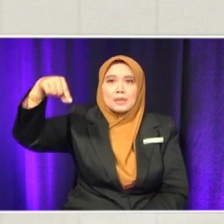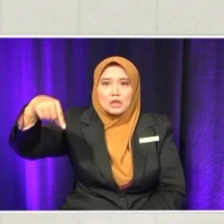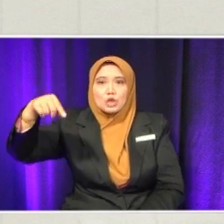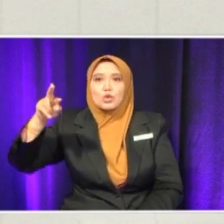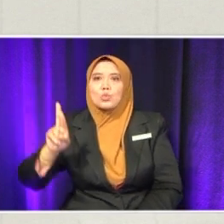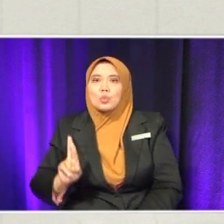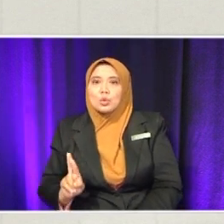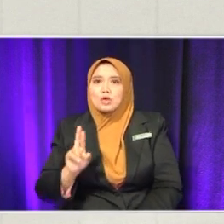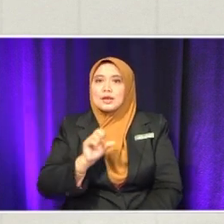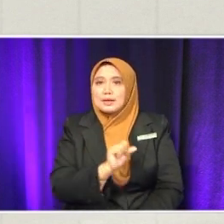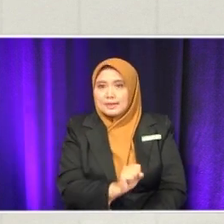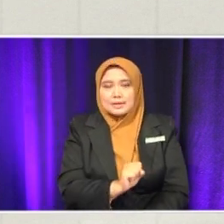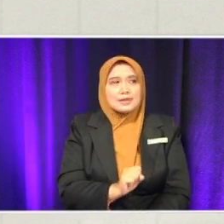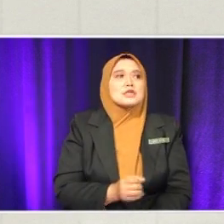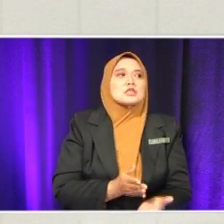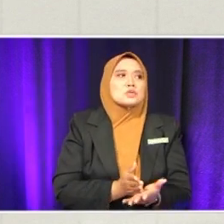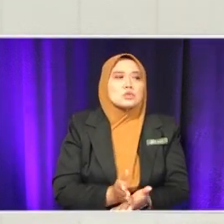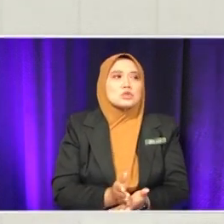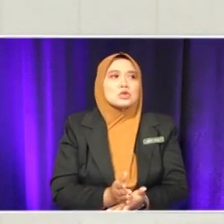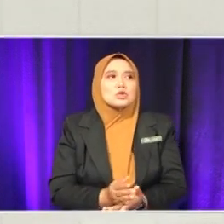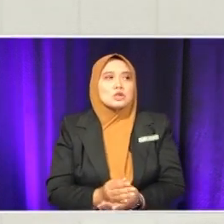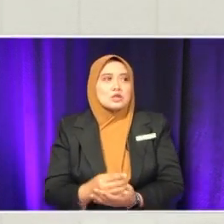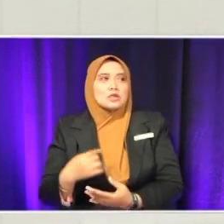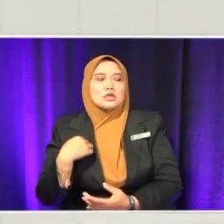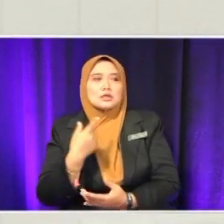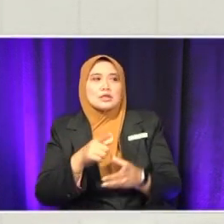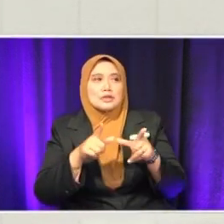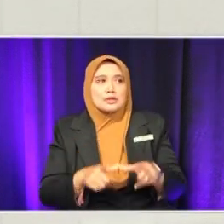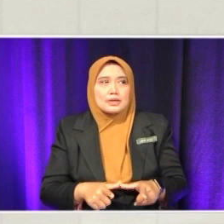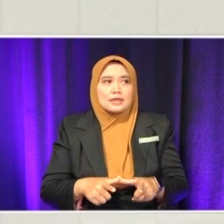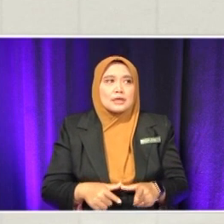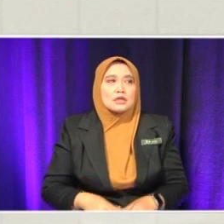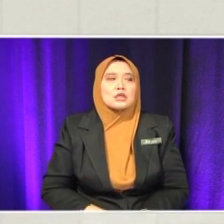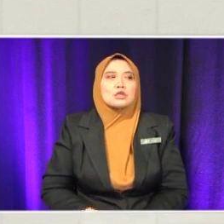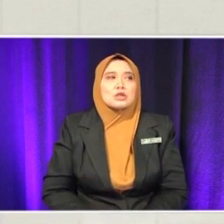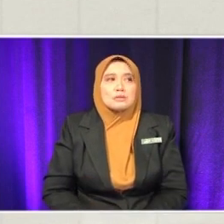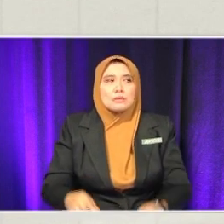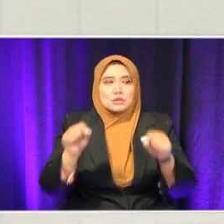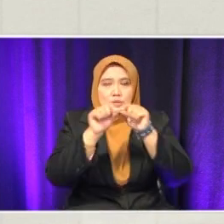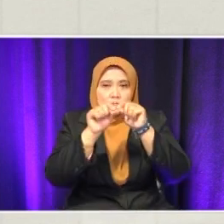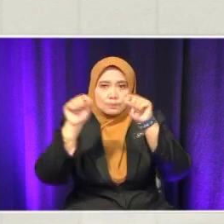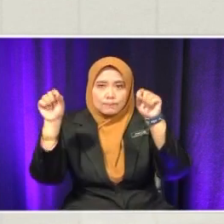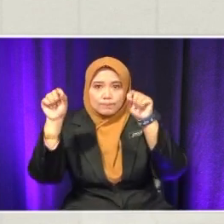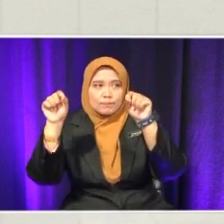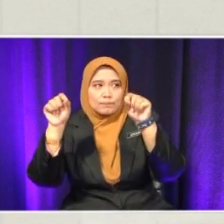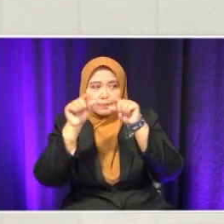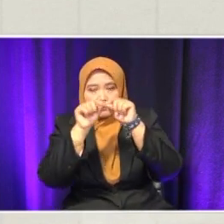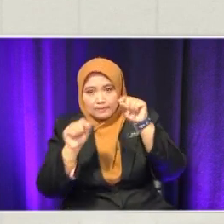Yeah. Seterusnya kita ada pasangan QR. Okey. Dan kita ada pasangan